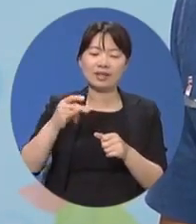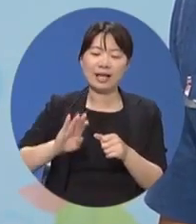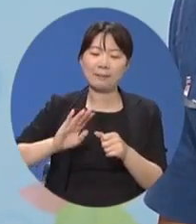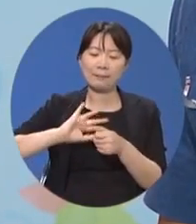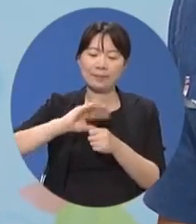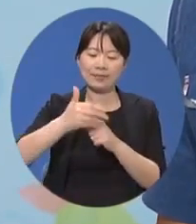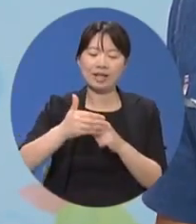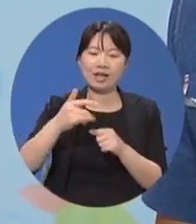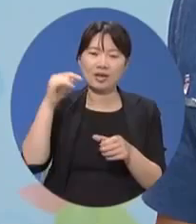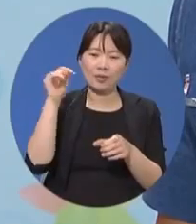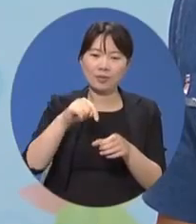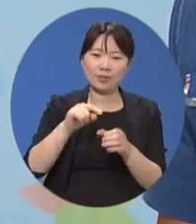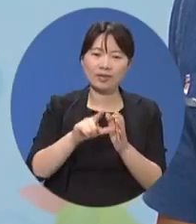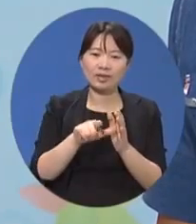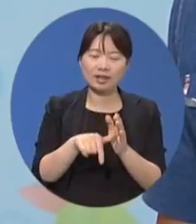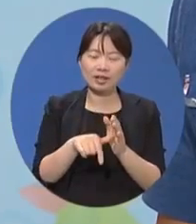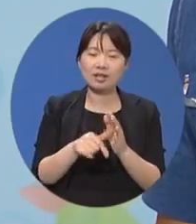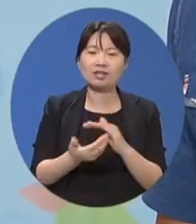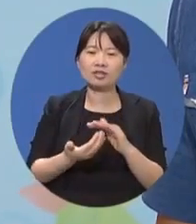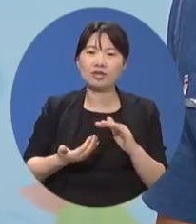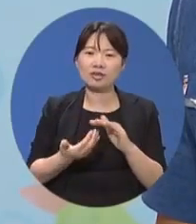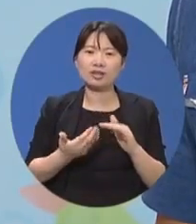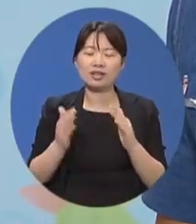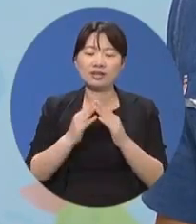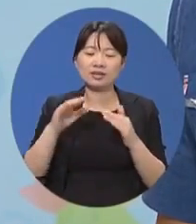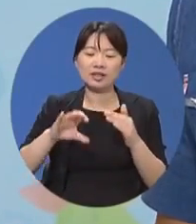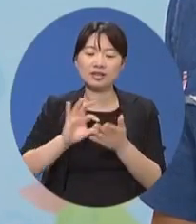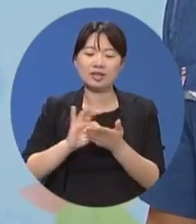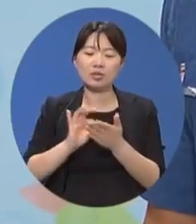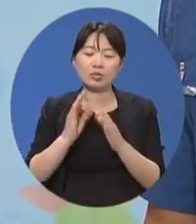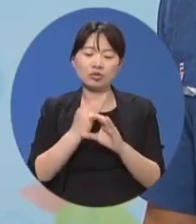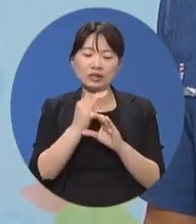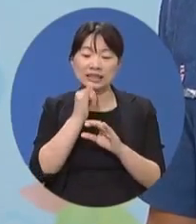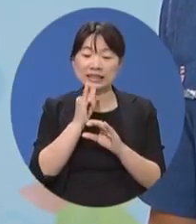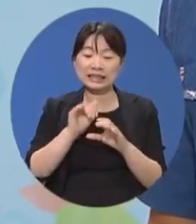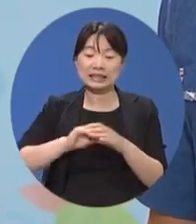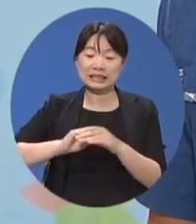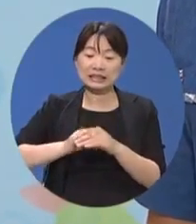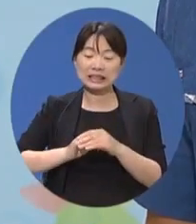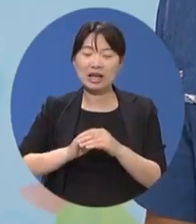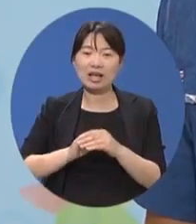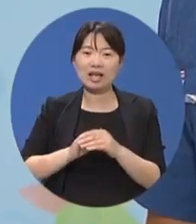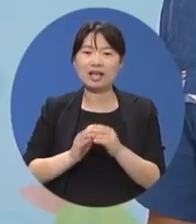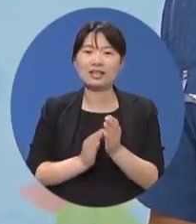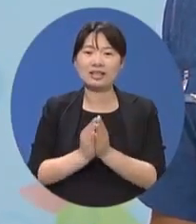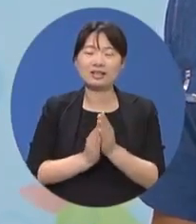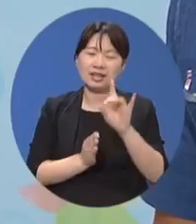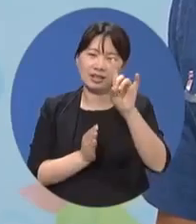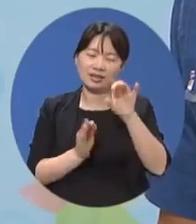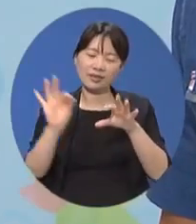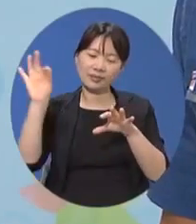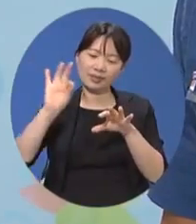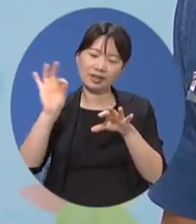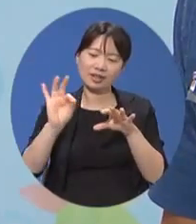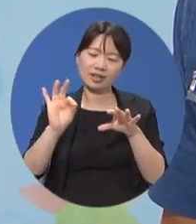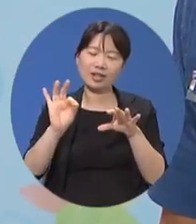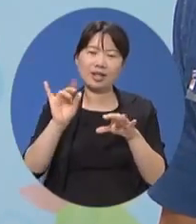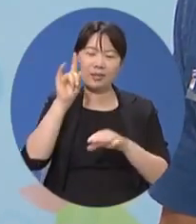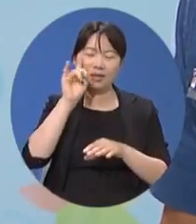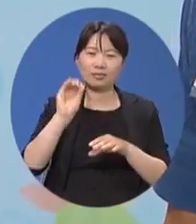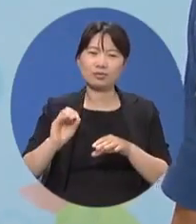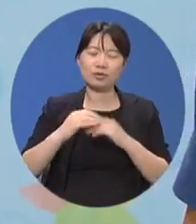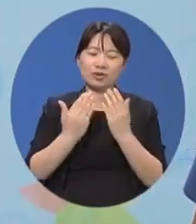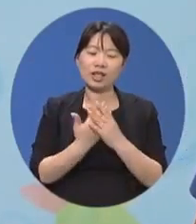구멍 뚫어 주실때 들어 주시기 전에 집에서 사용할 주방세제 있자 딱 한 방울 정도만 떠라 되시면 완전 나